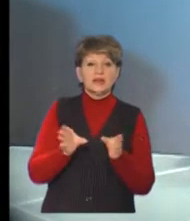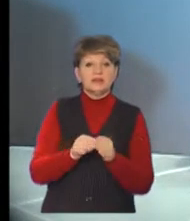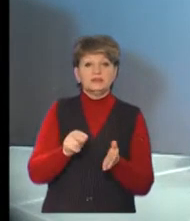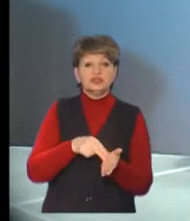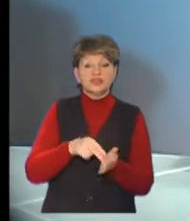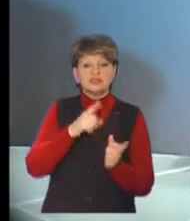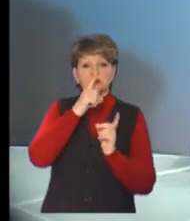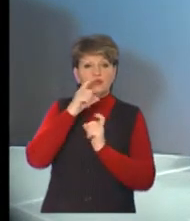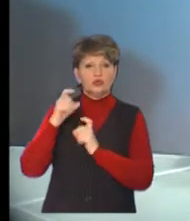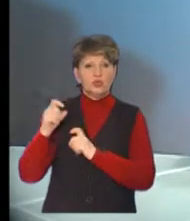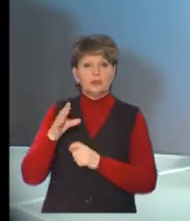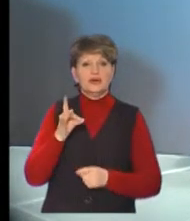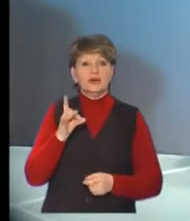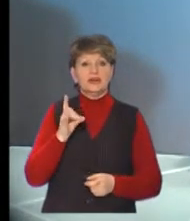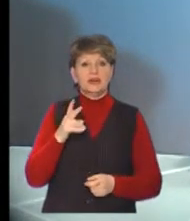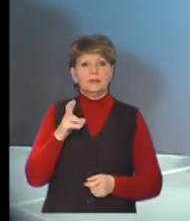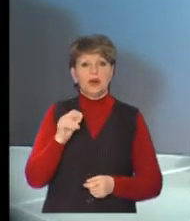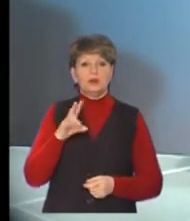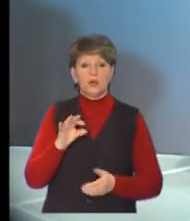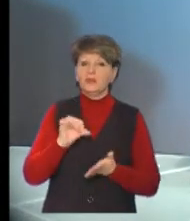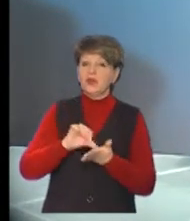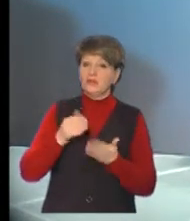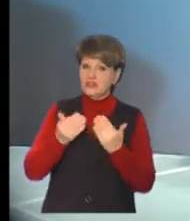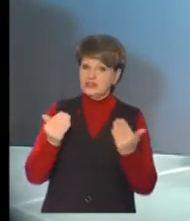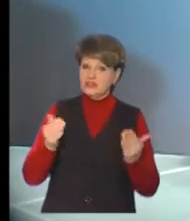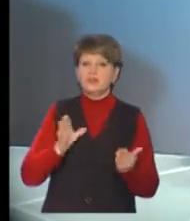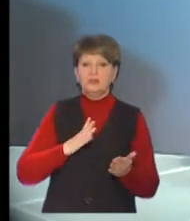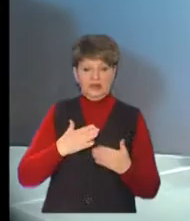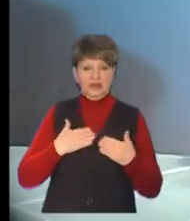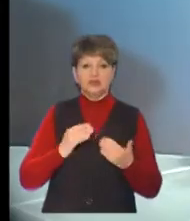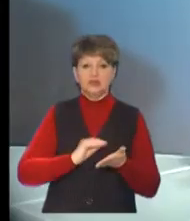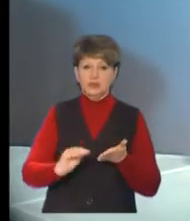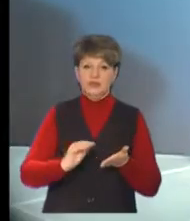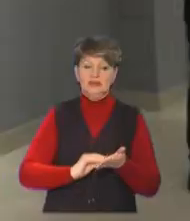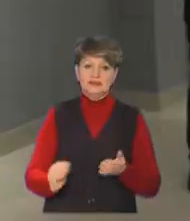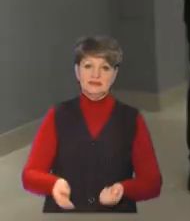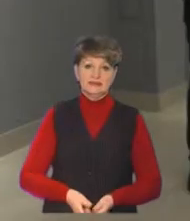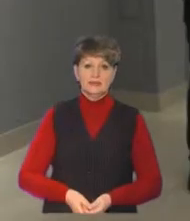із черкаським фотографом Олександром Рибалкою. На виставці були і наші журналісти.